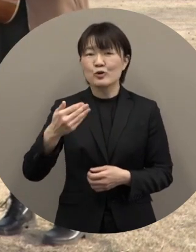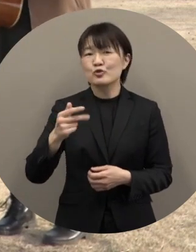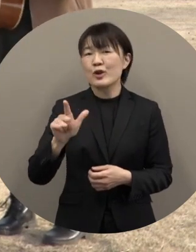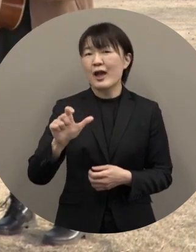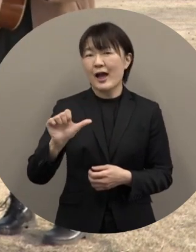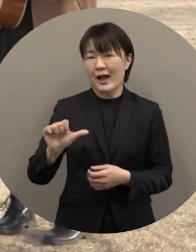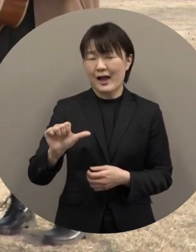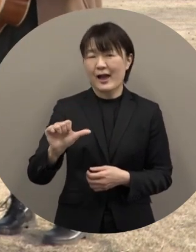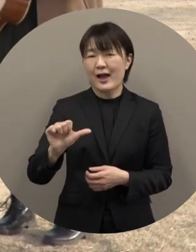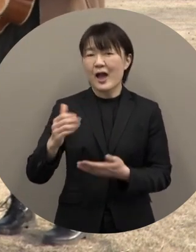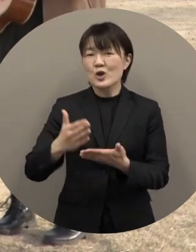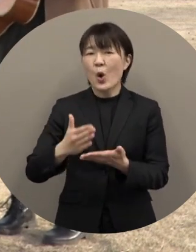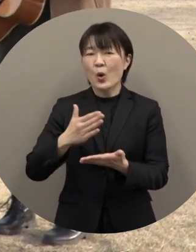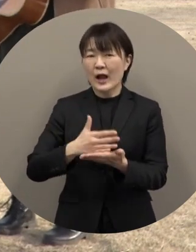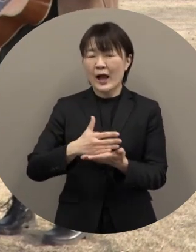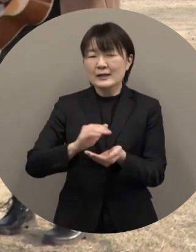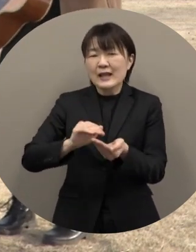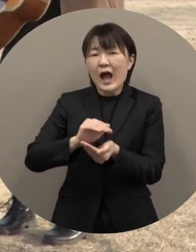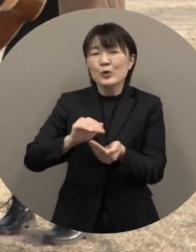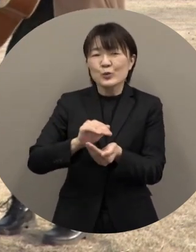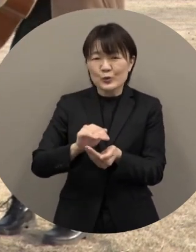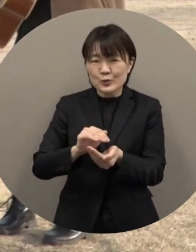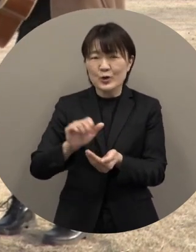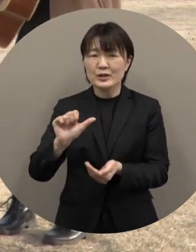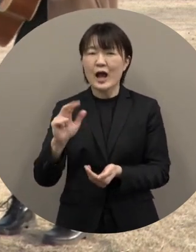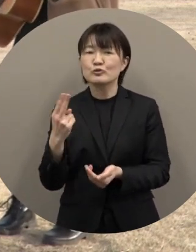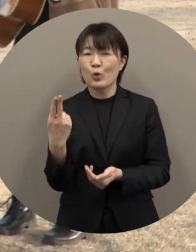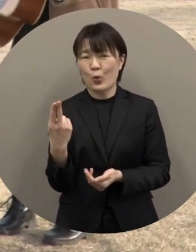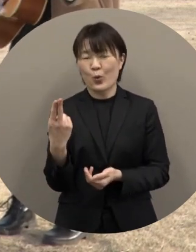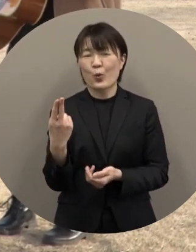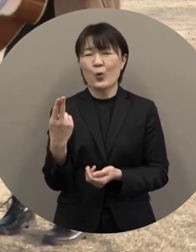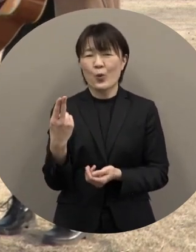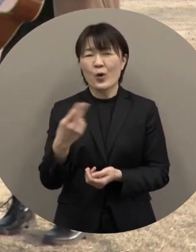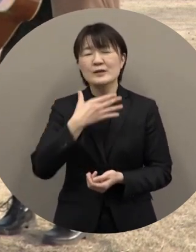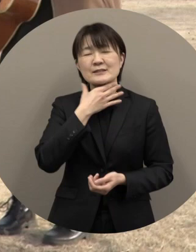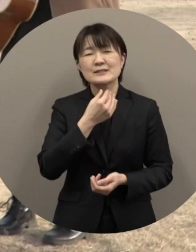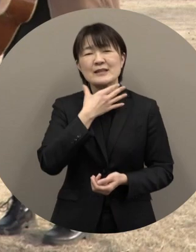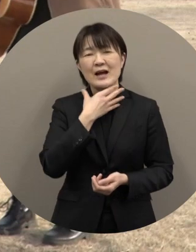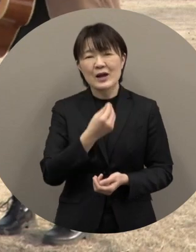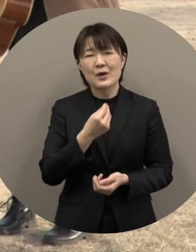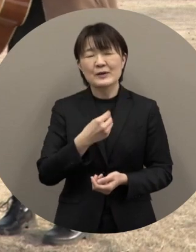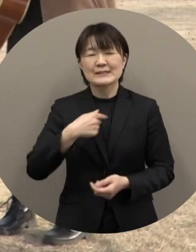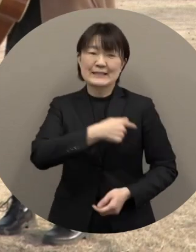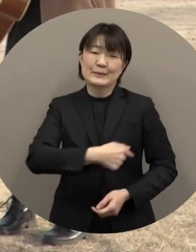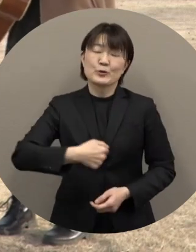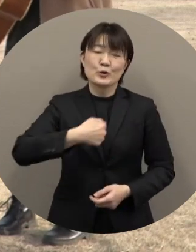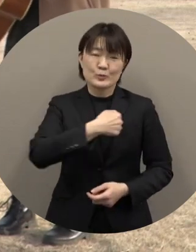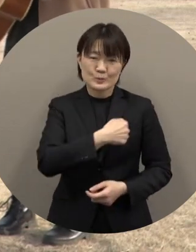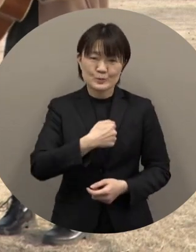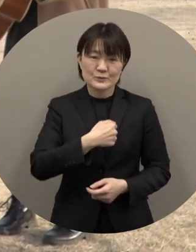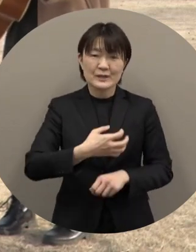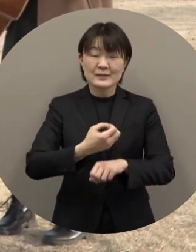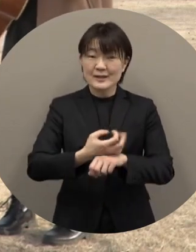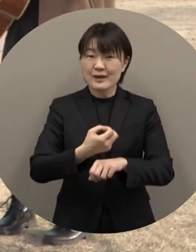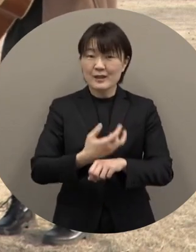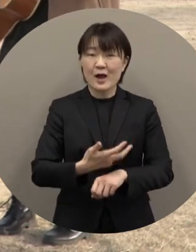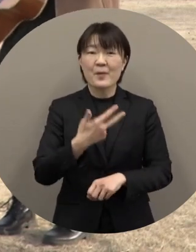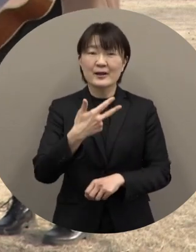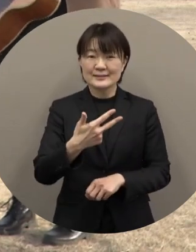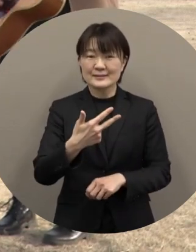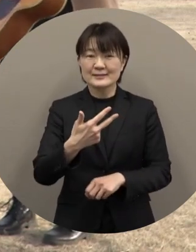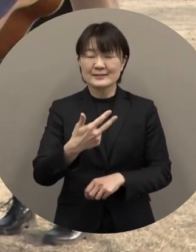ア、羊羹大福タルト、幸せ気分埼